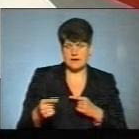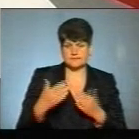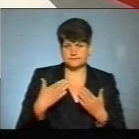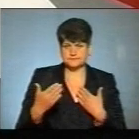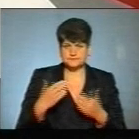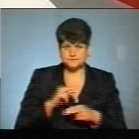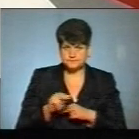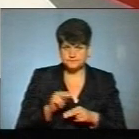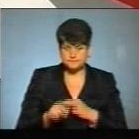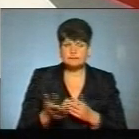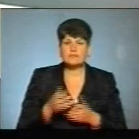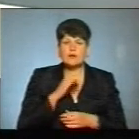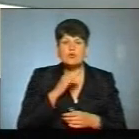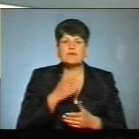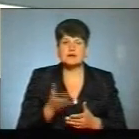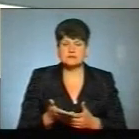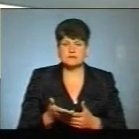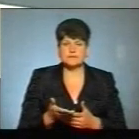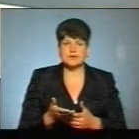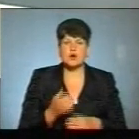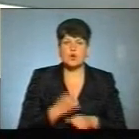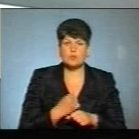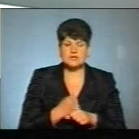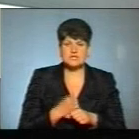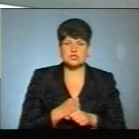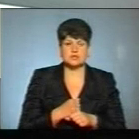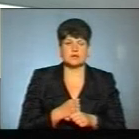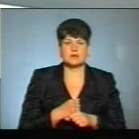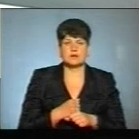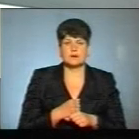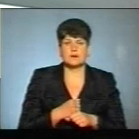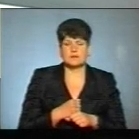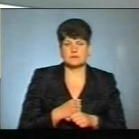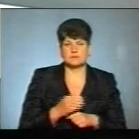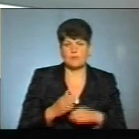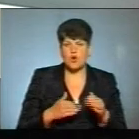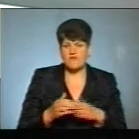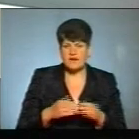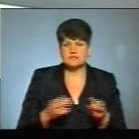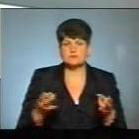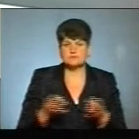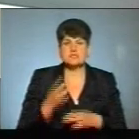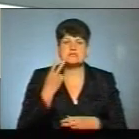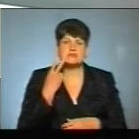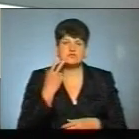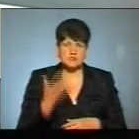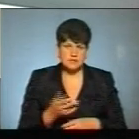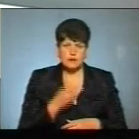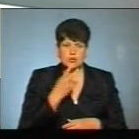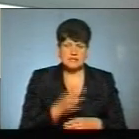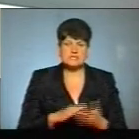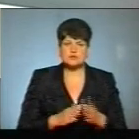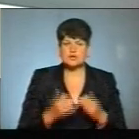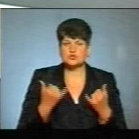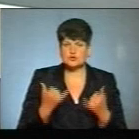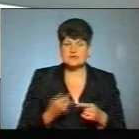Які професії? Все ж таки, робітничі професії, вони є завжди затребуваними. І, як показала ситуація сьогодні,